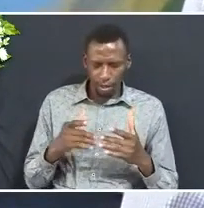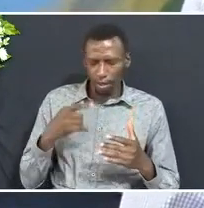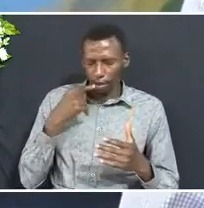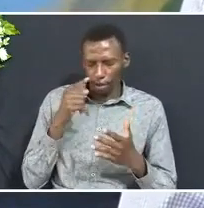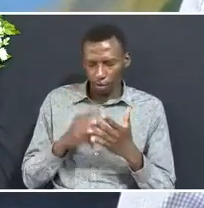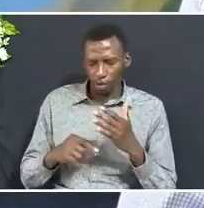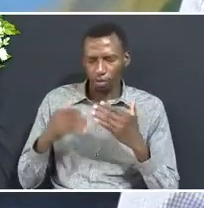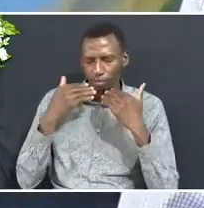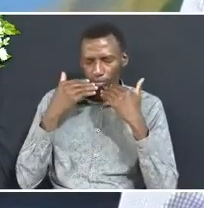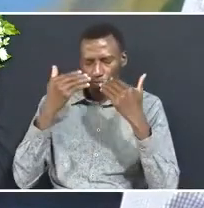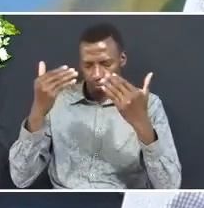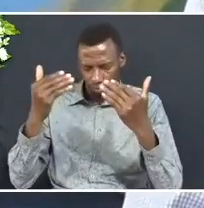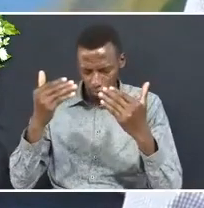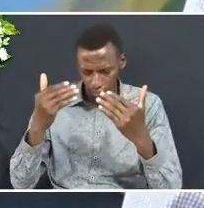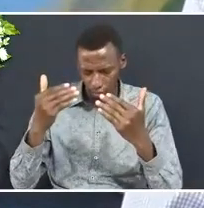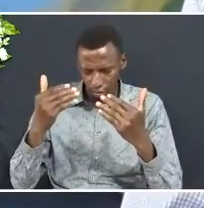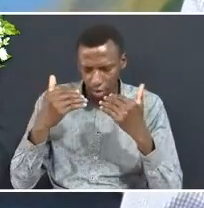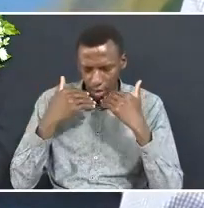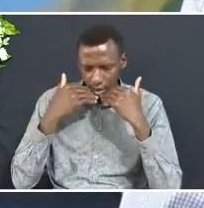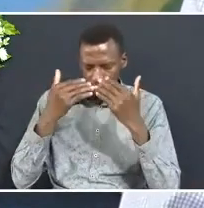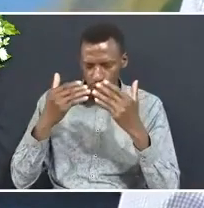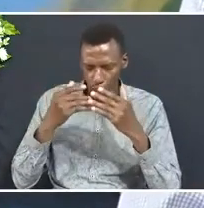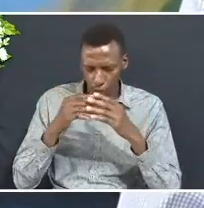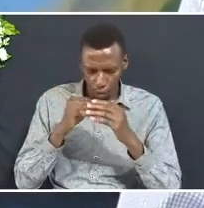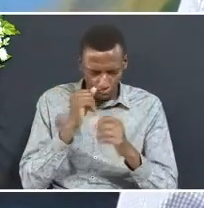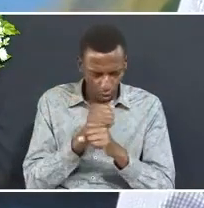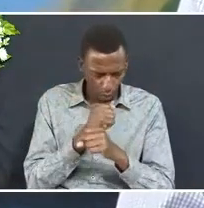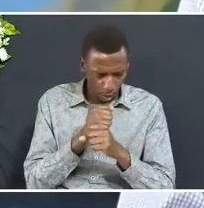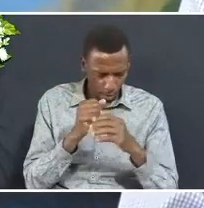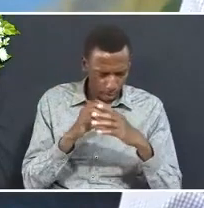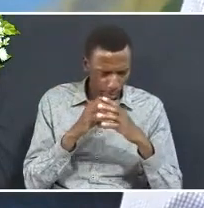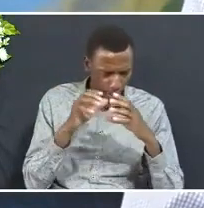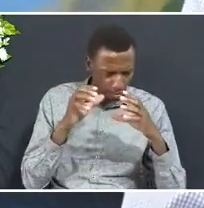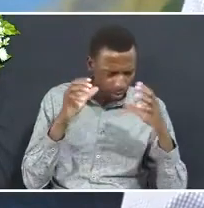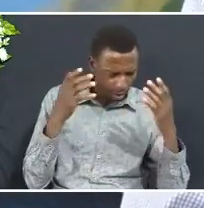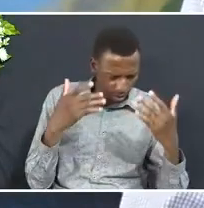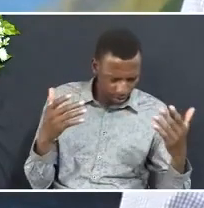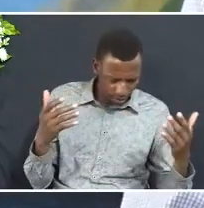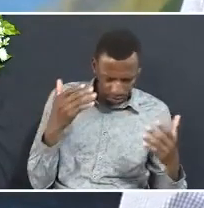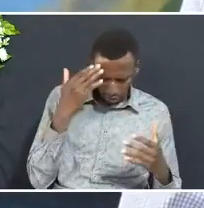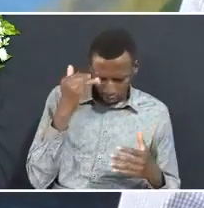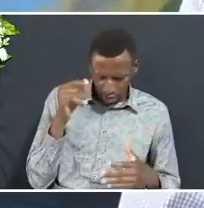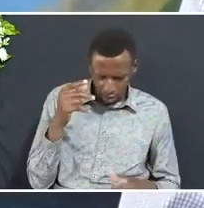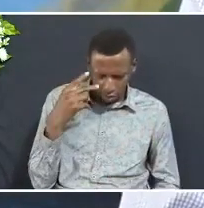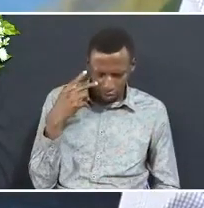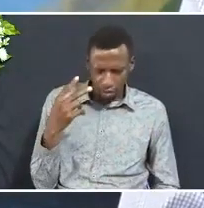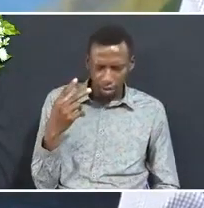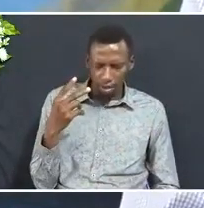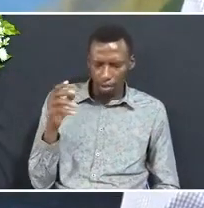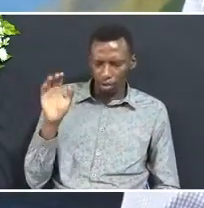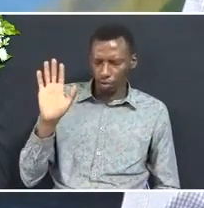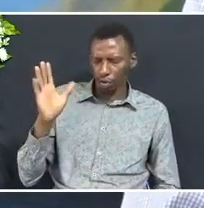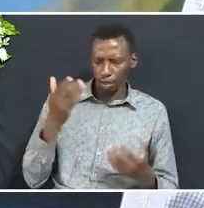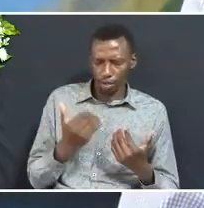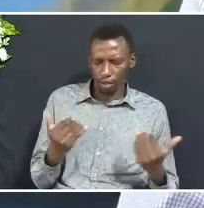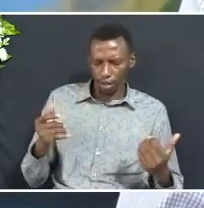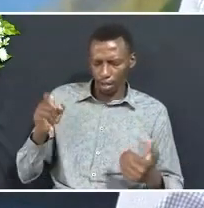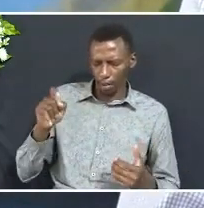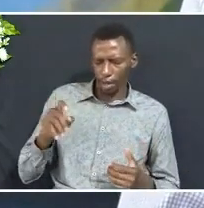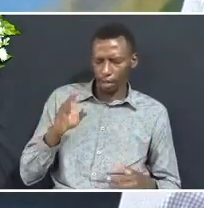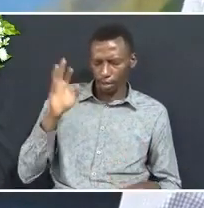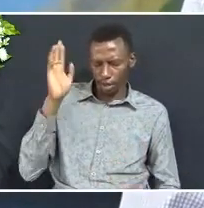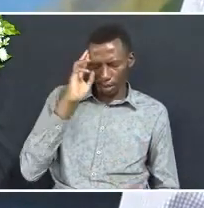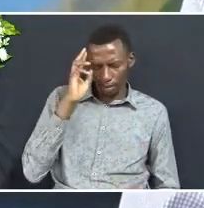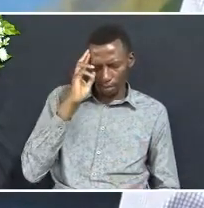asante. Asante kwa kutenga Mungu wetu, kwa sababu uliona ya kwamba watoto wangu wanastahili kuwakumbusha ya